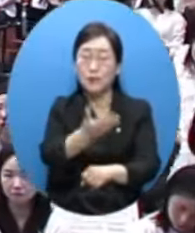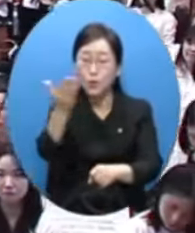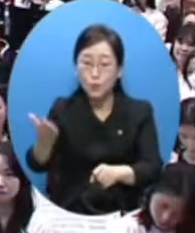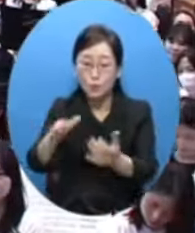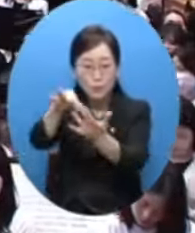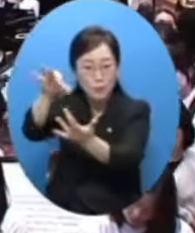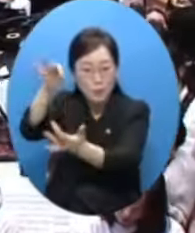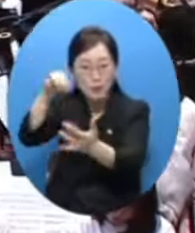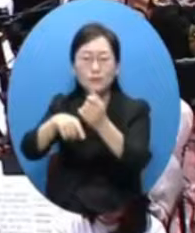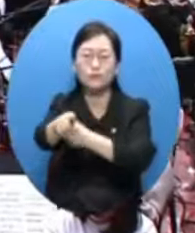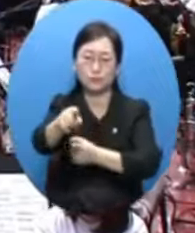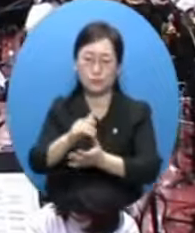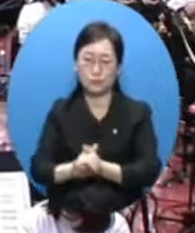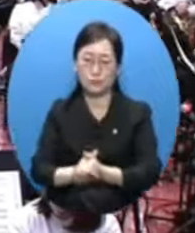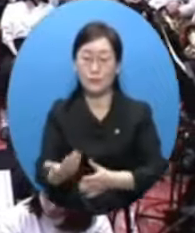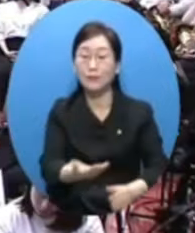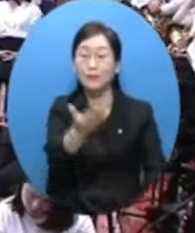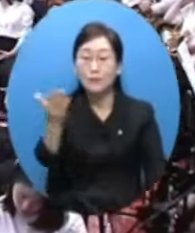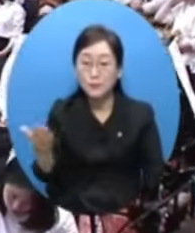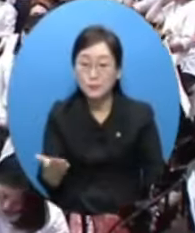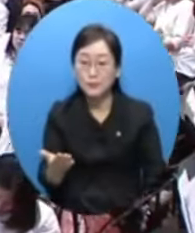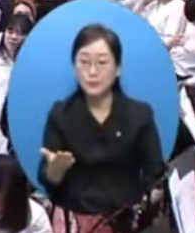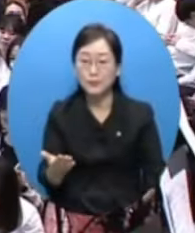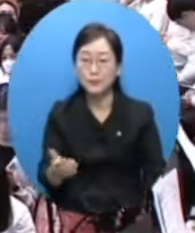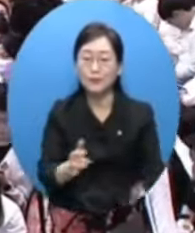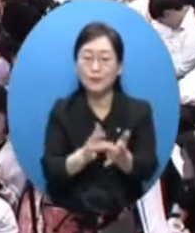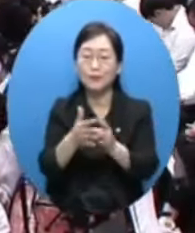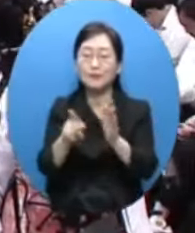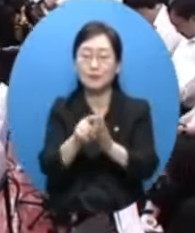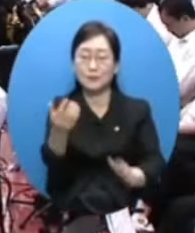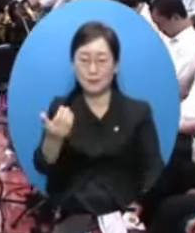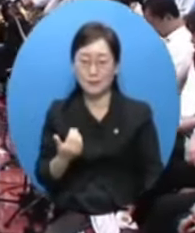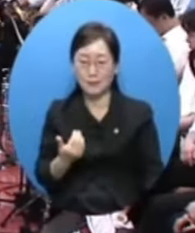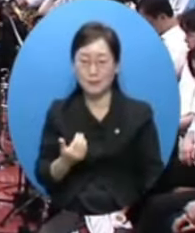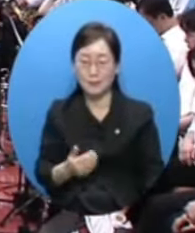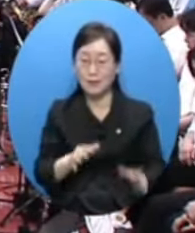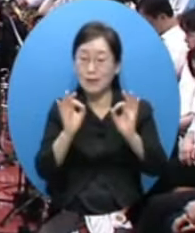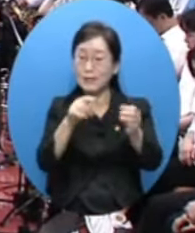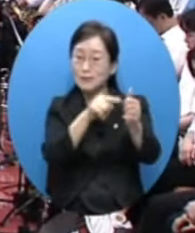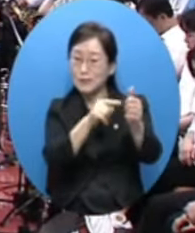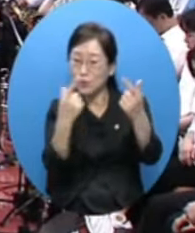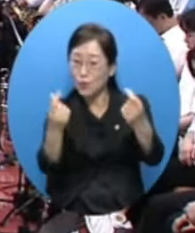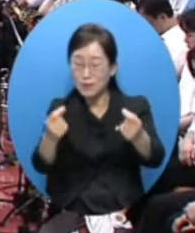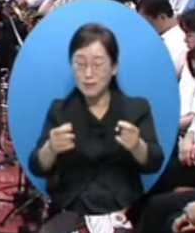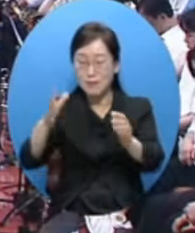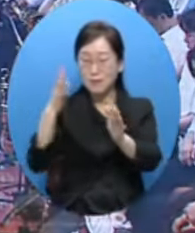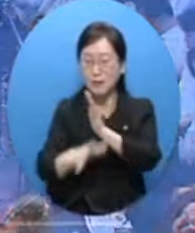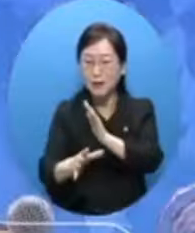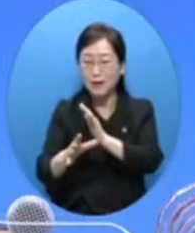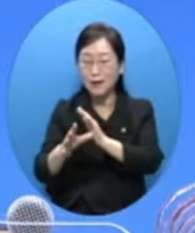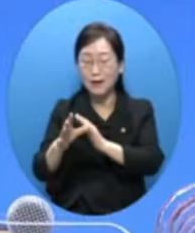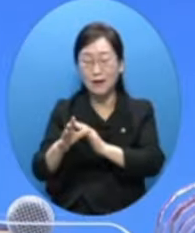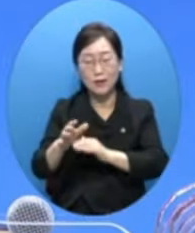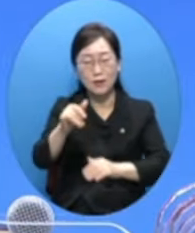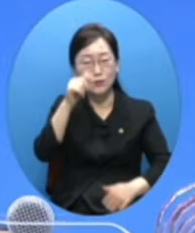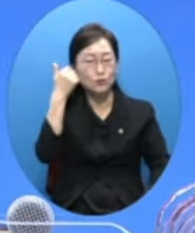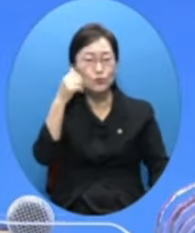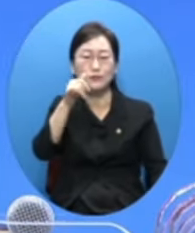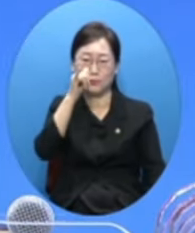택하신 것입니다. 여러분이 예수님께 전에는 김익두처럼 거친 인생을 살았던 분도 있었을